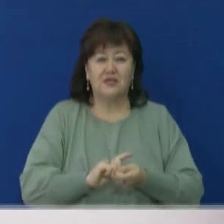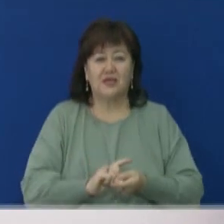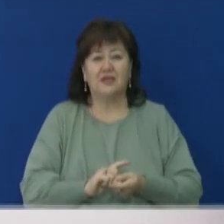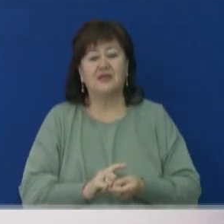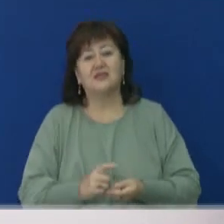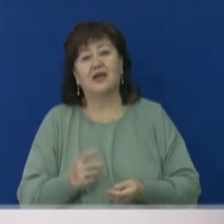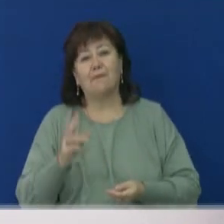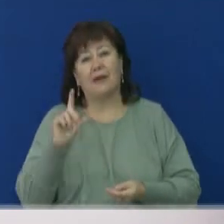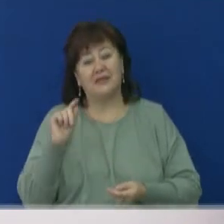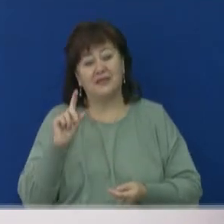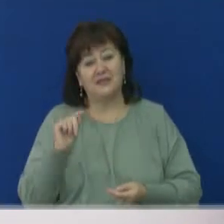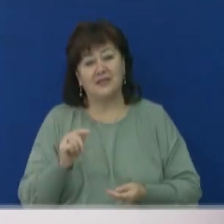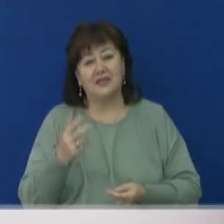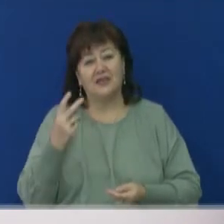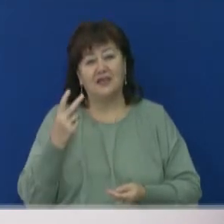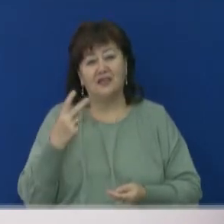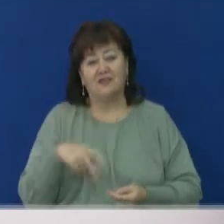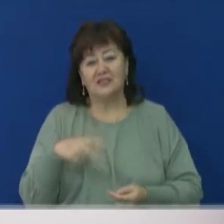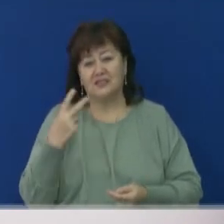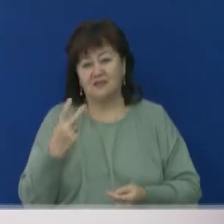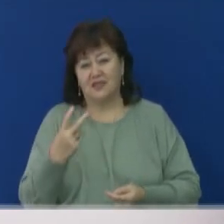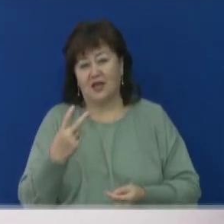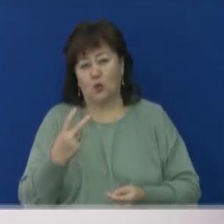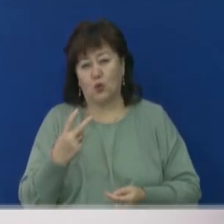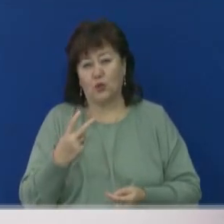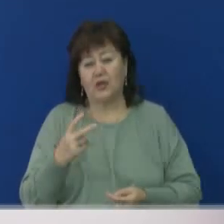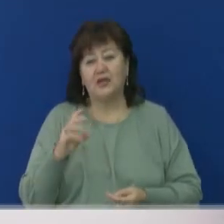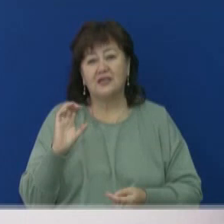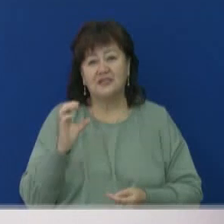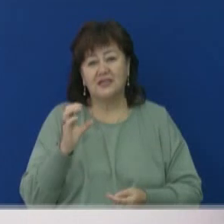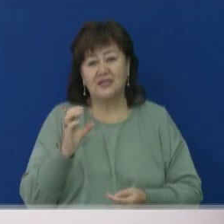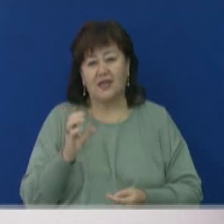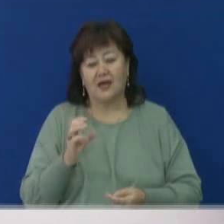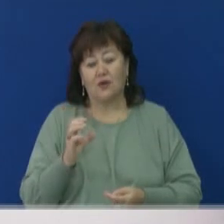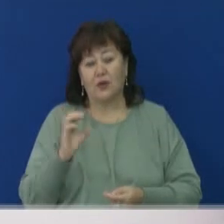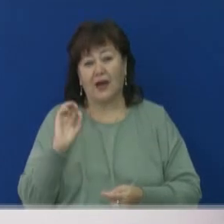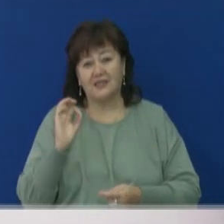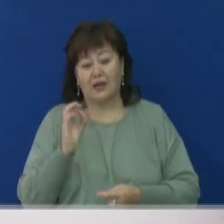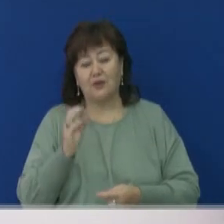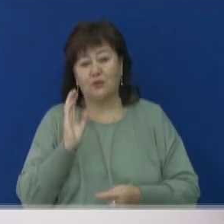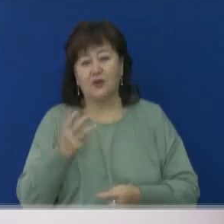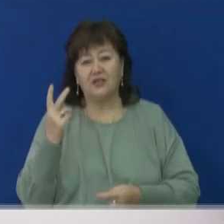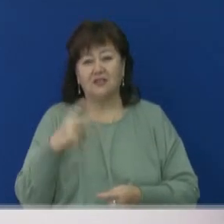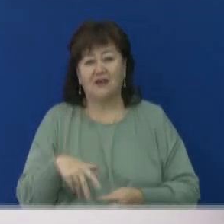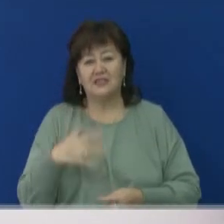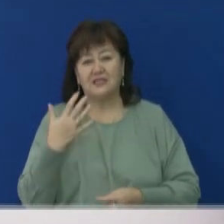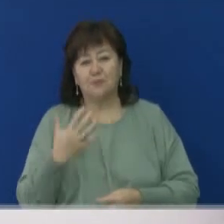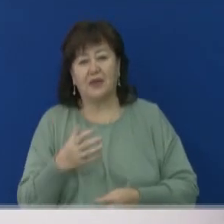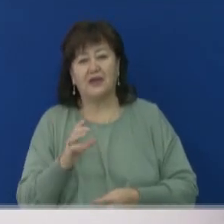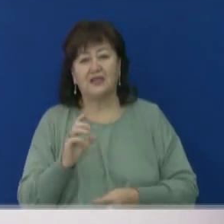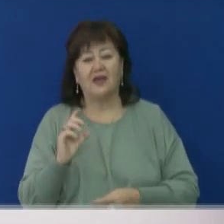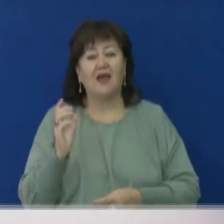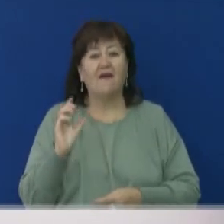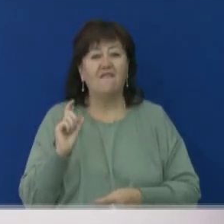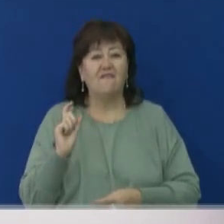ауыстыру жоспарланған. Осылайша 22 қазандағы сенбі жұмыс күні 23, 24 және 25 жексенбі,